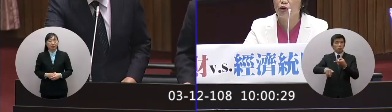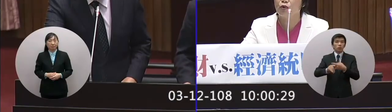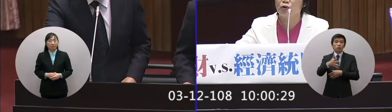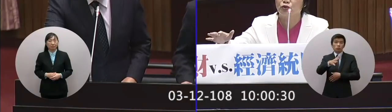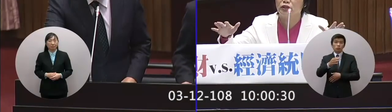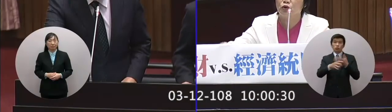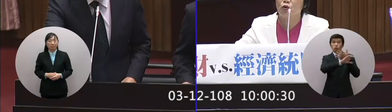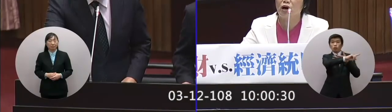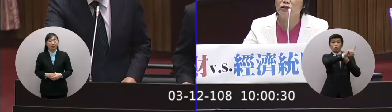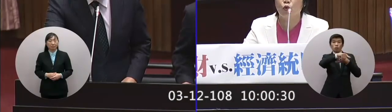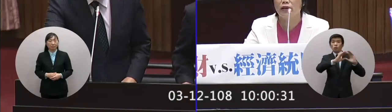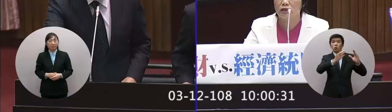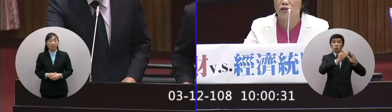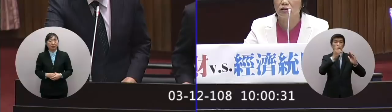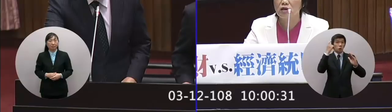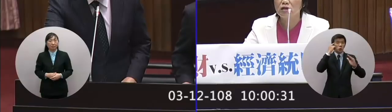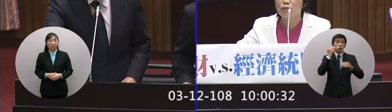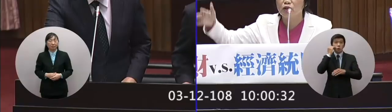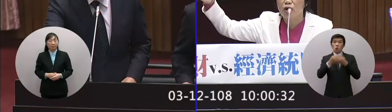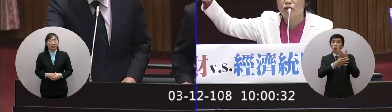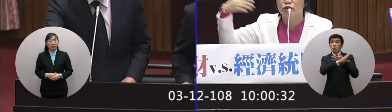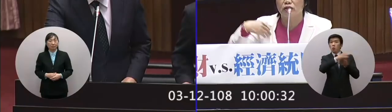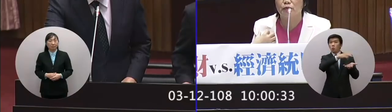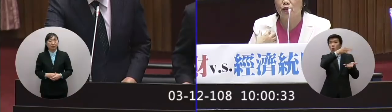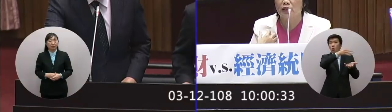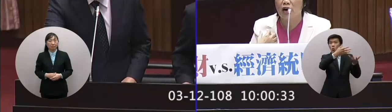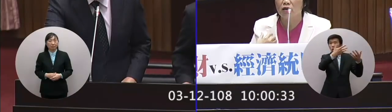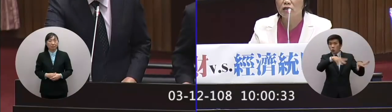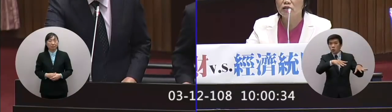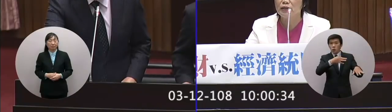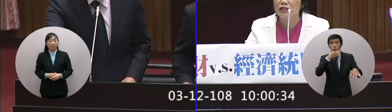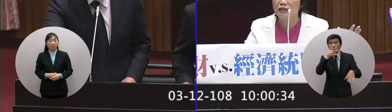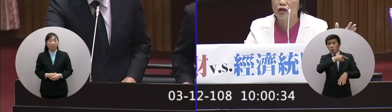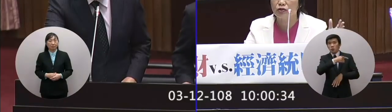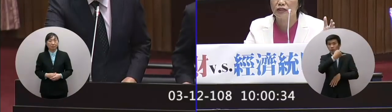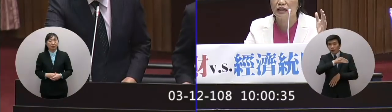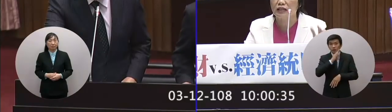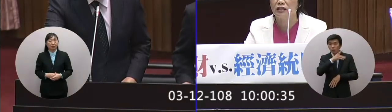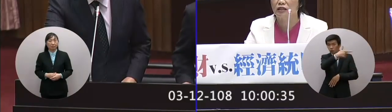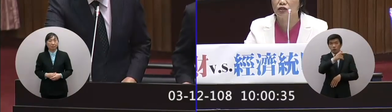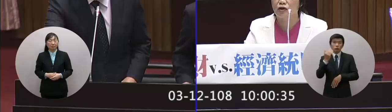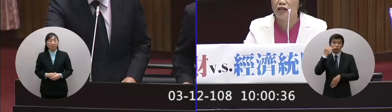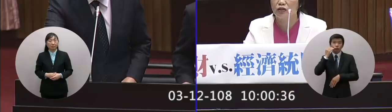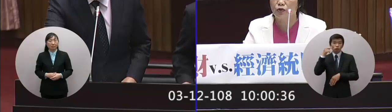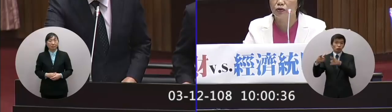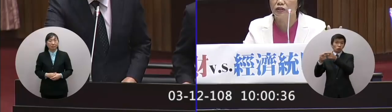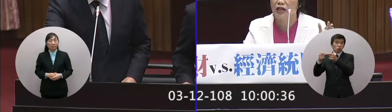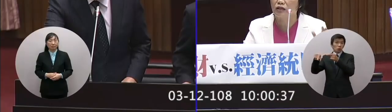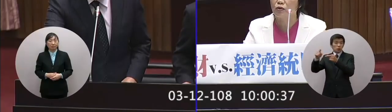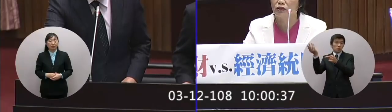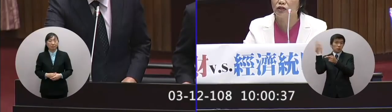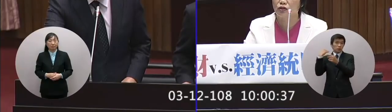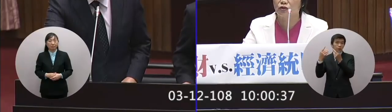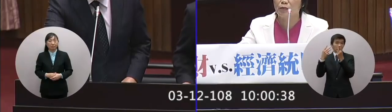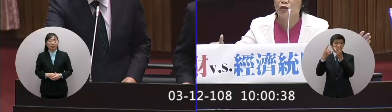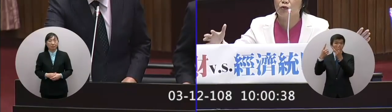不会有认为外汇存底过高是坏事。日本的外汇存底是不是比我们高？日本在遭受311地震的时候，还有很多有其